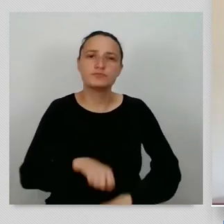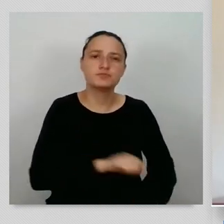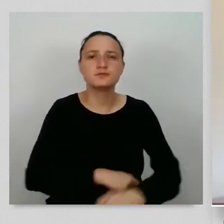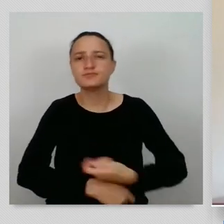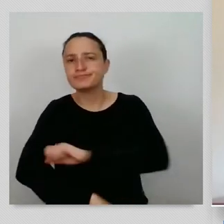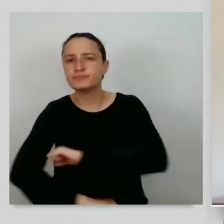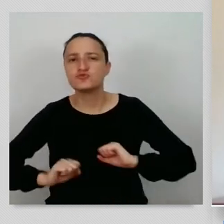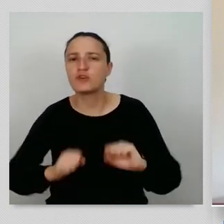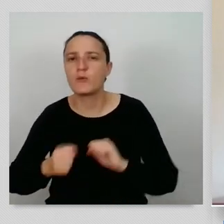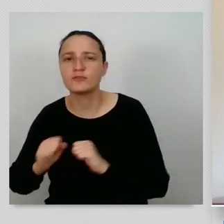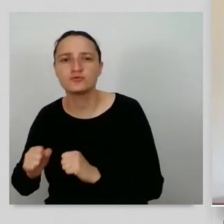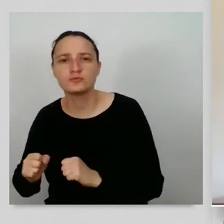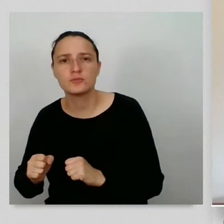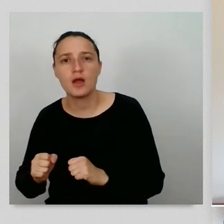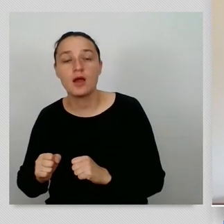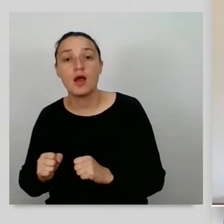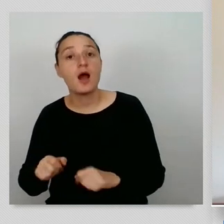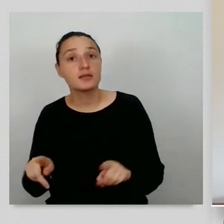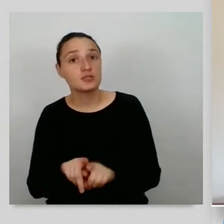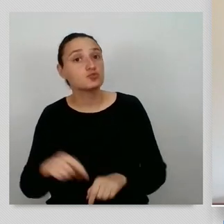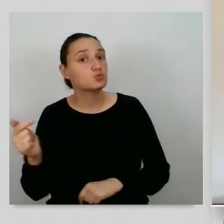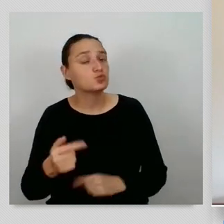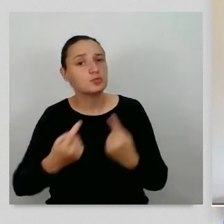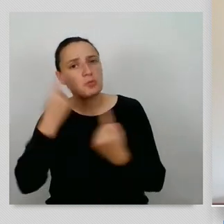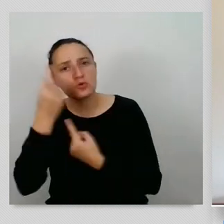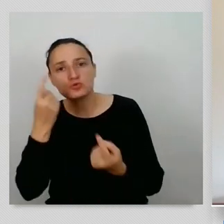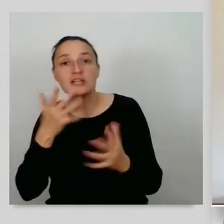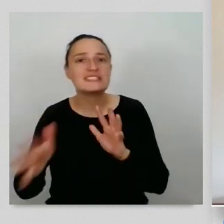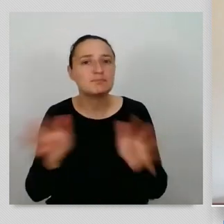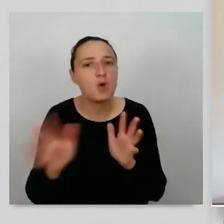ale myślę, że powinniśmy również znaleźć konsensus co do tego,